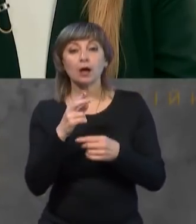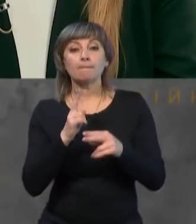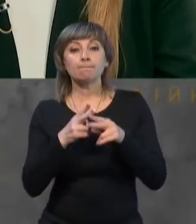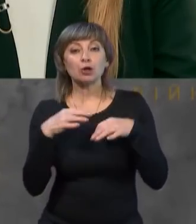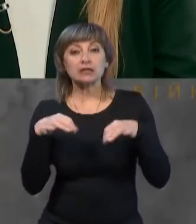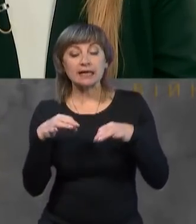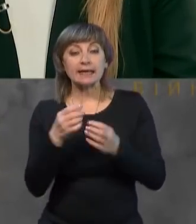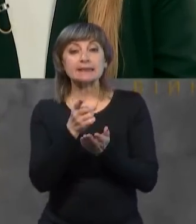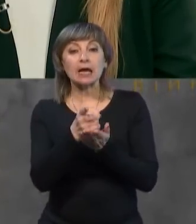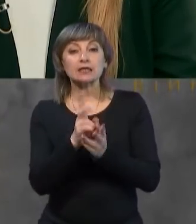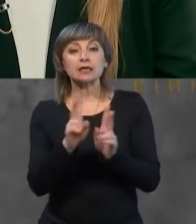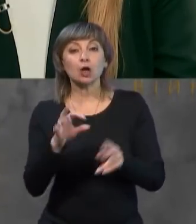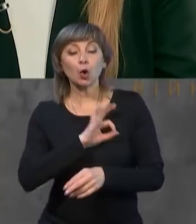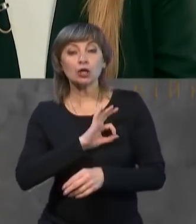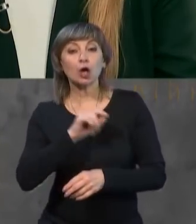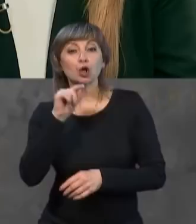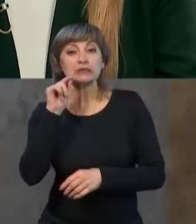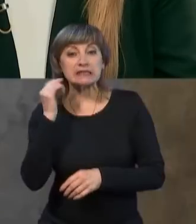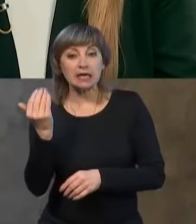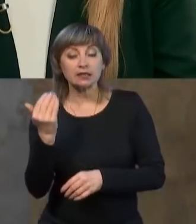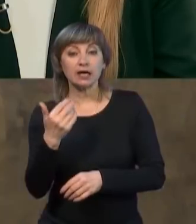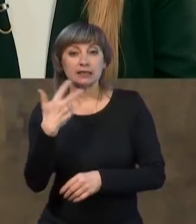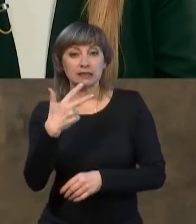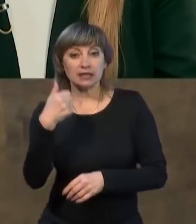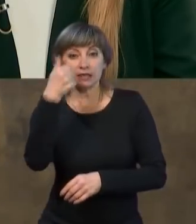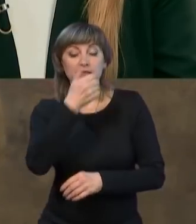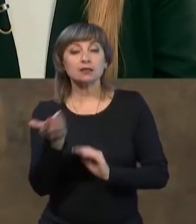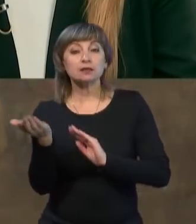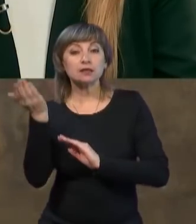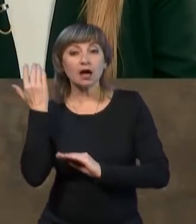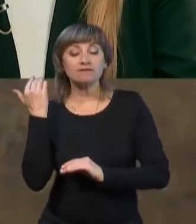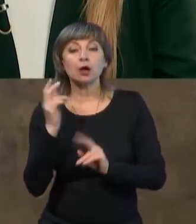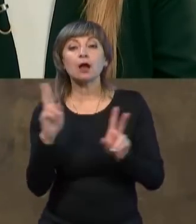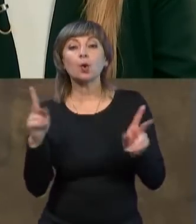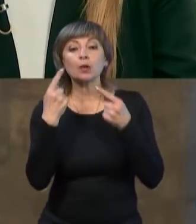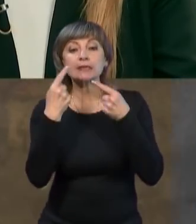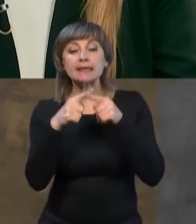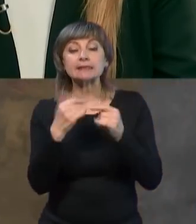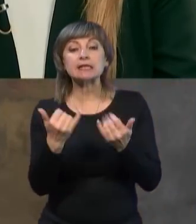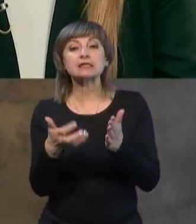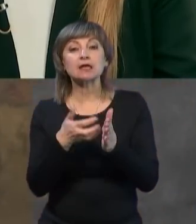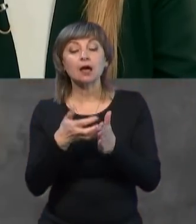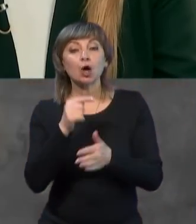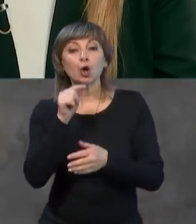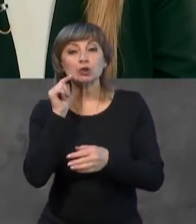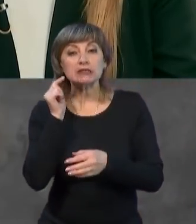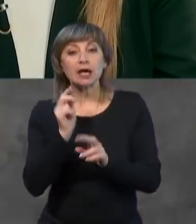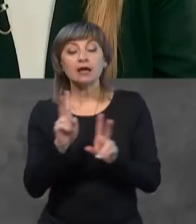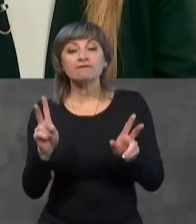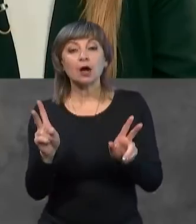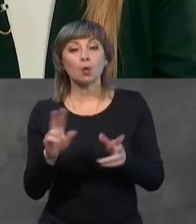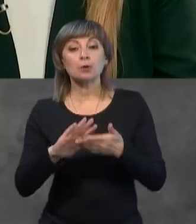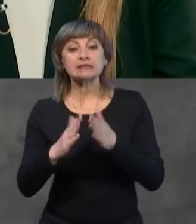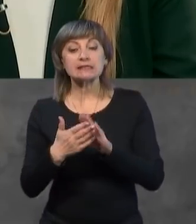бронетранспортери і танки, якими користуються росіяни, вони 30-річної давності. Якої техніки зараз бракує росіянам і взагалі в якому